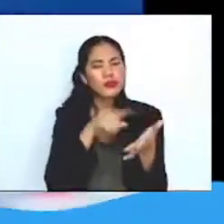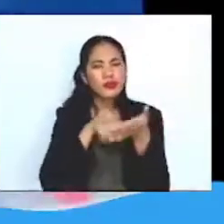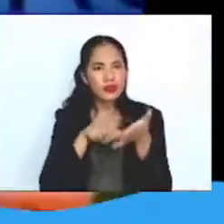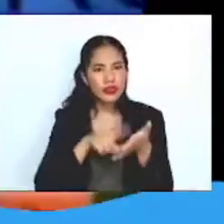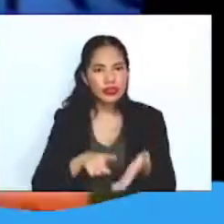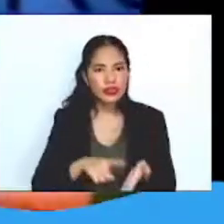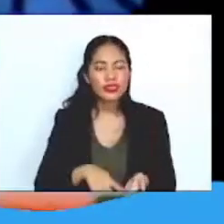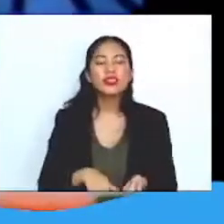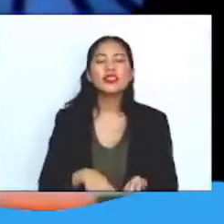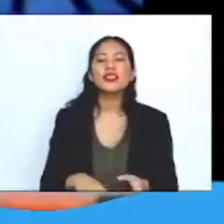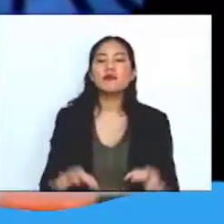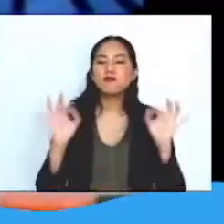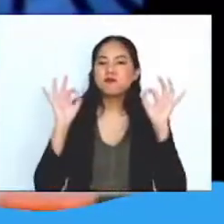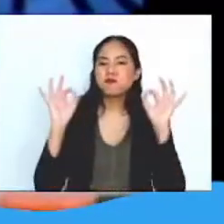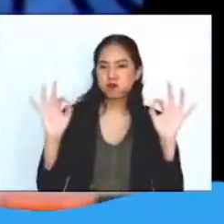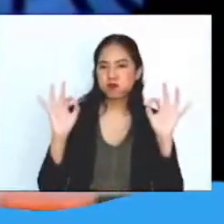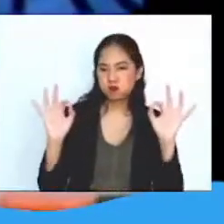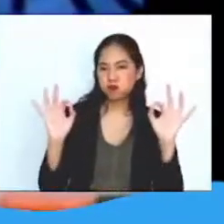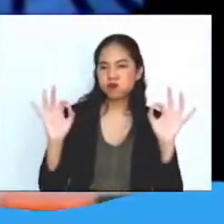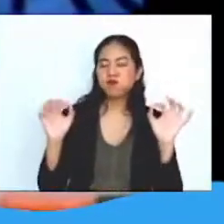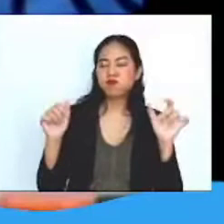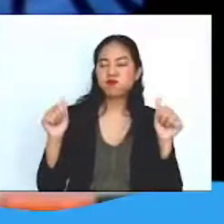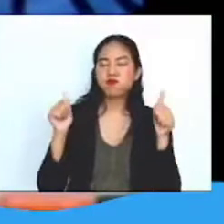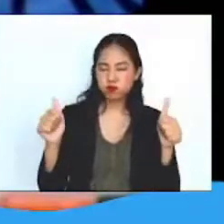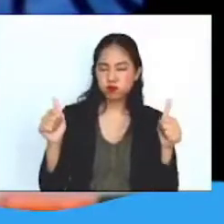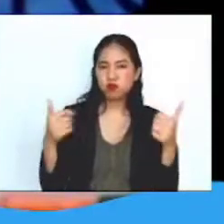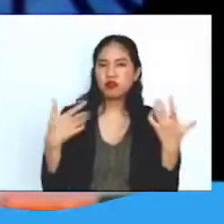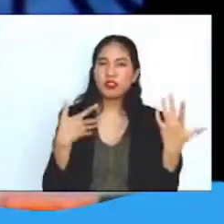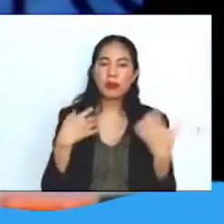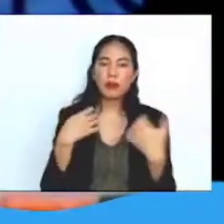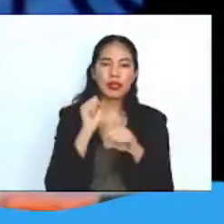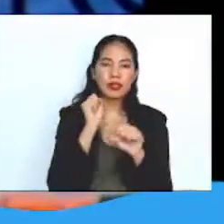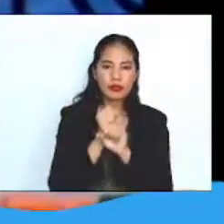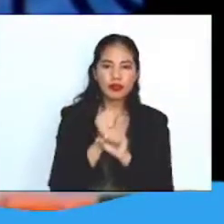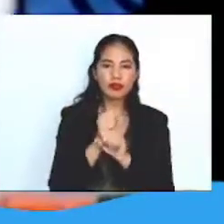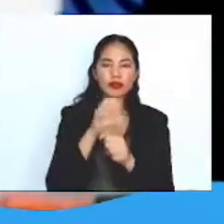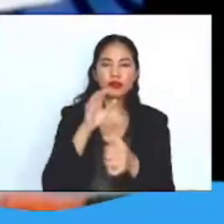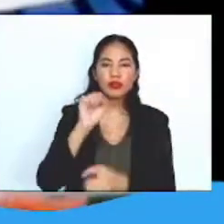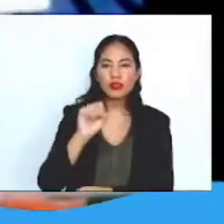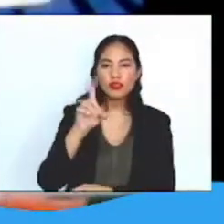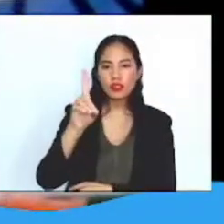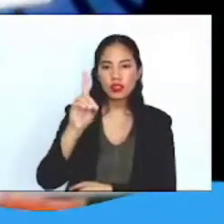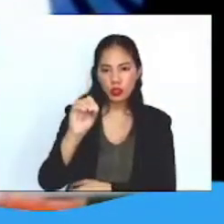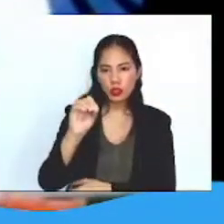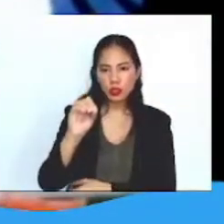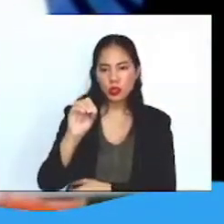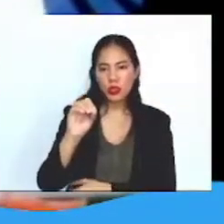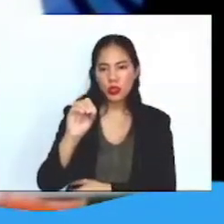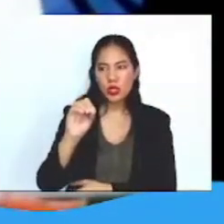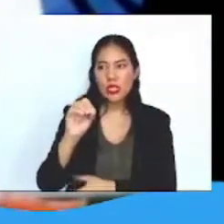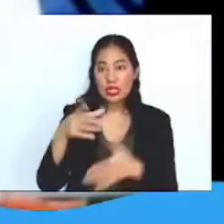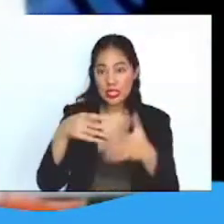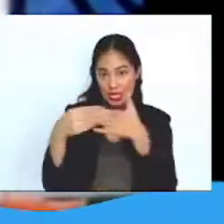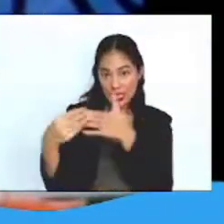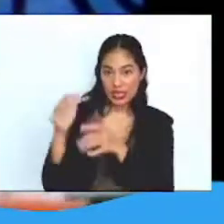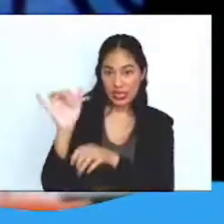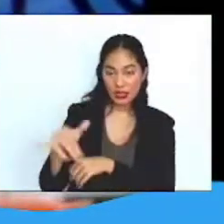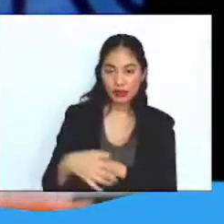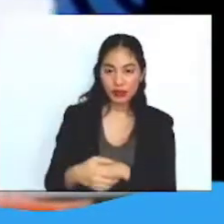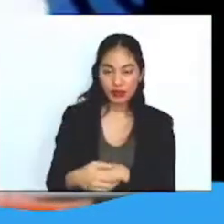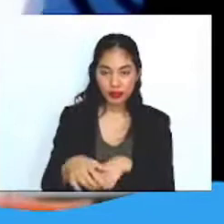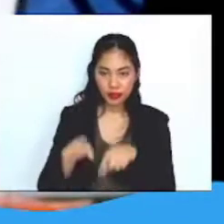Napakahusay ng pagkakasulat, Schools Division Office led. Meron din po, ito po yung sa kanila pong madrasa